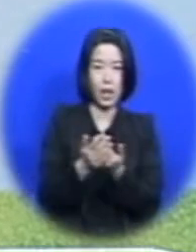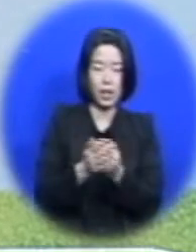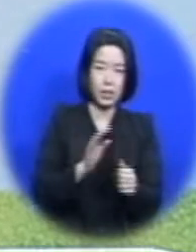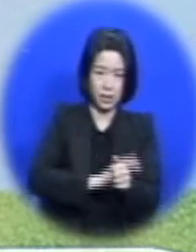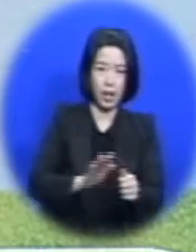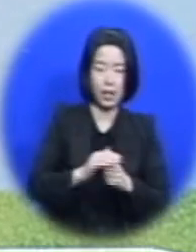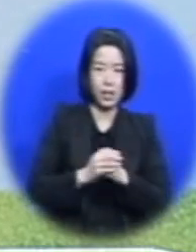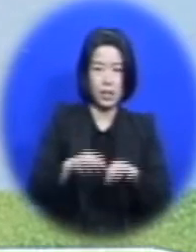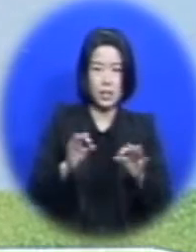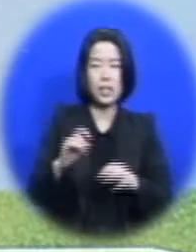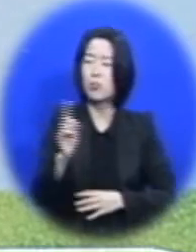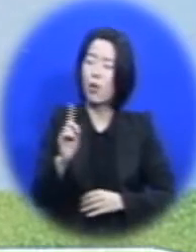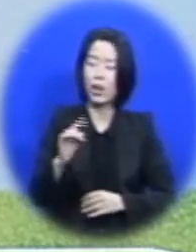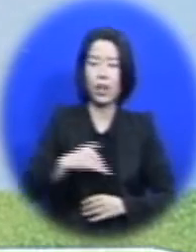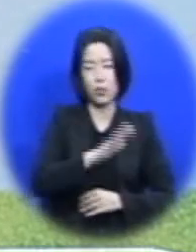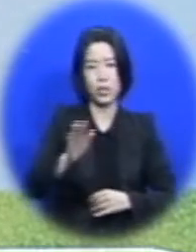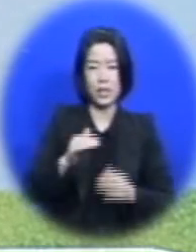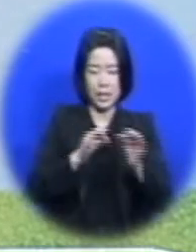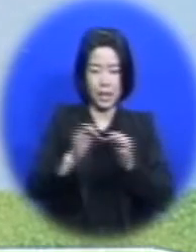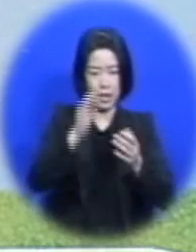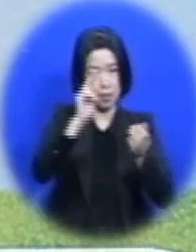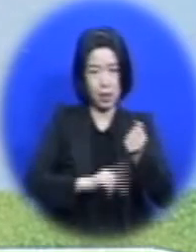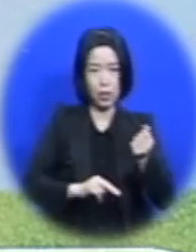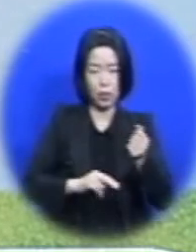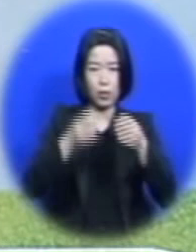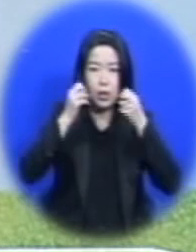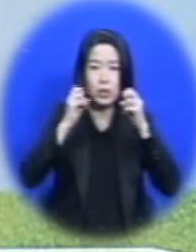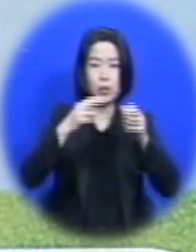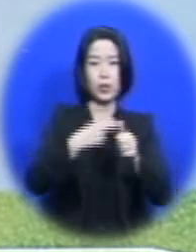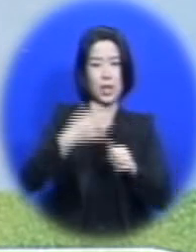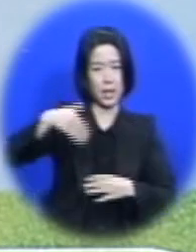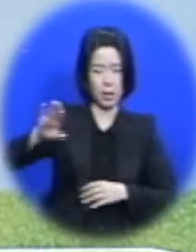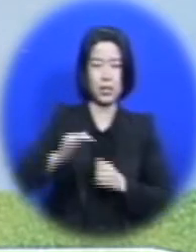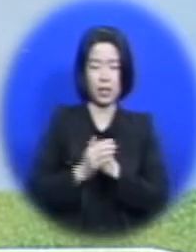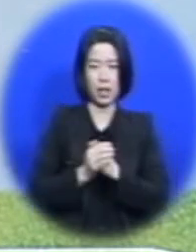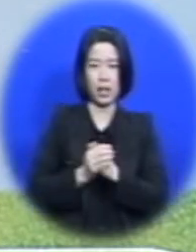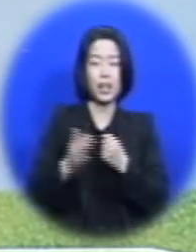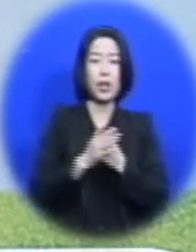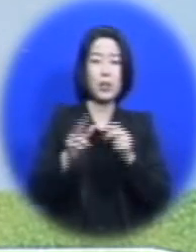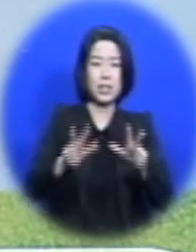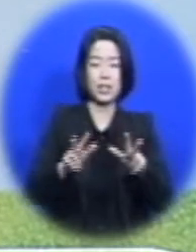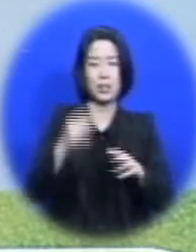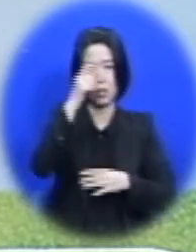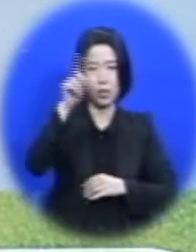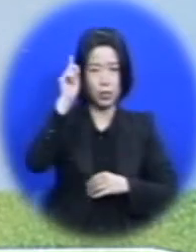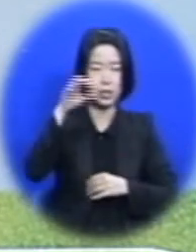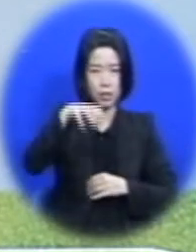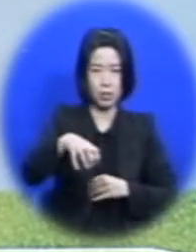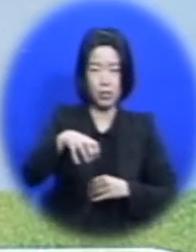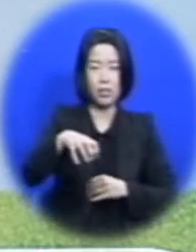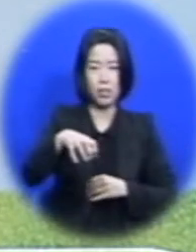할까 그래서 우리 가게 팔고 우리 선거에서 갑시다 그래서 지금 러시아에서 혹이 서